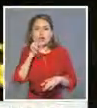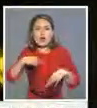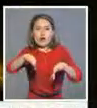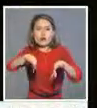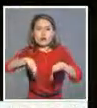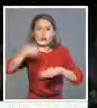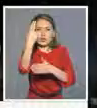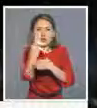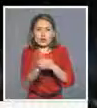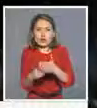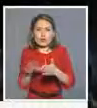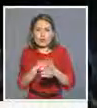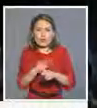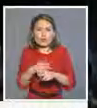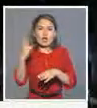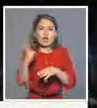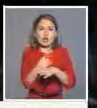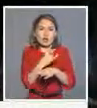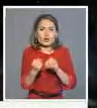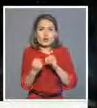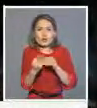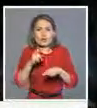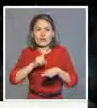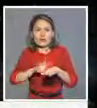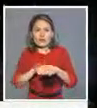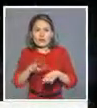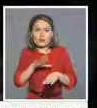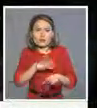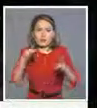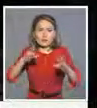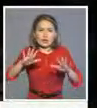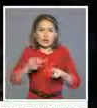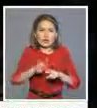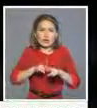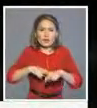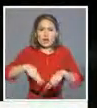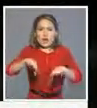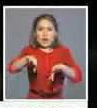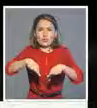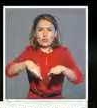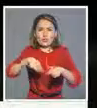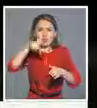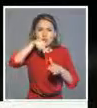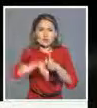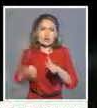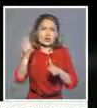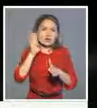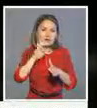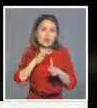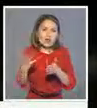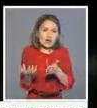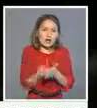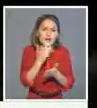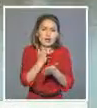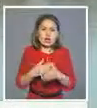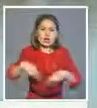бірге суға батып кетті. Оқиға түнгі сағат 12-де болған. Құтқарушылар Toyota Carina-ны жағалаудан 45-50 метрде жерден тапты.